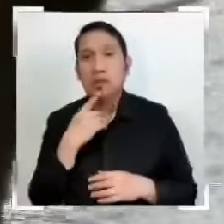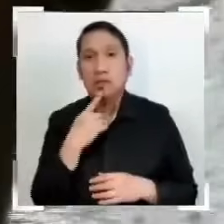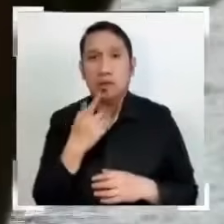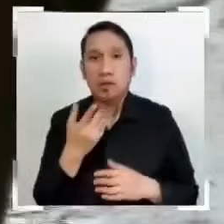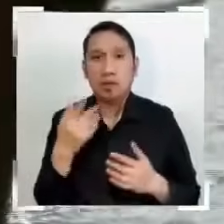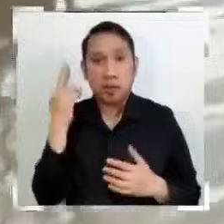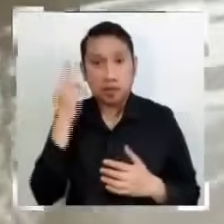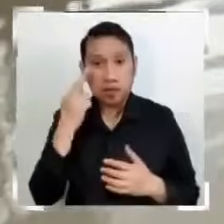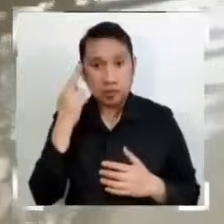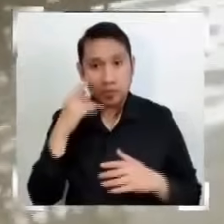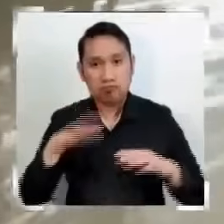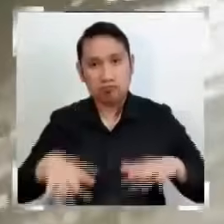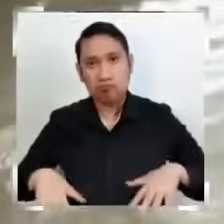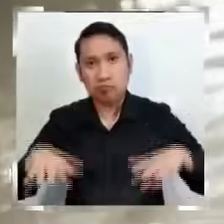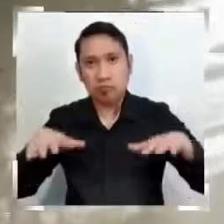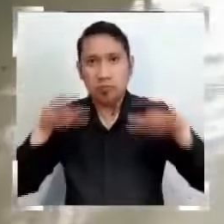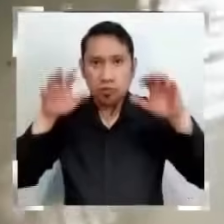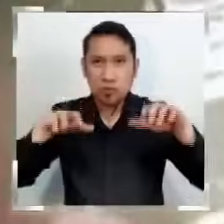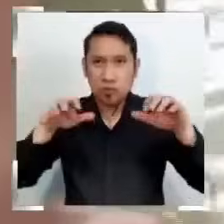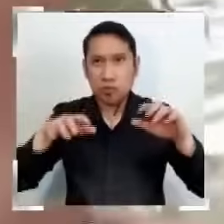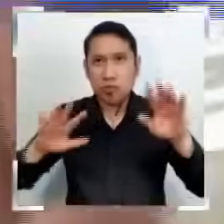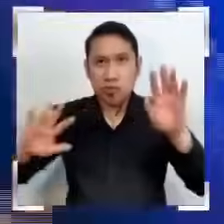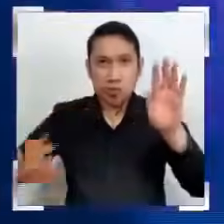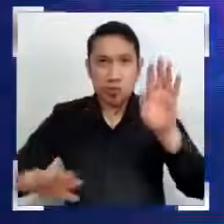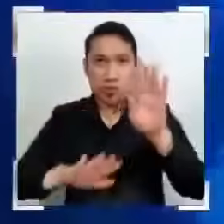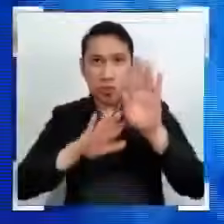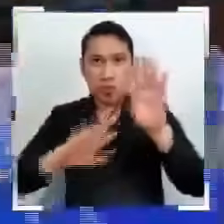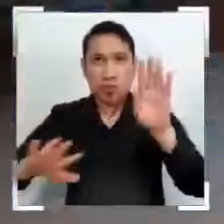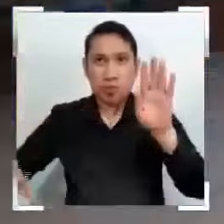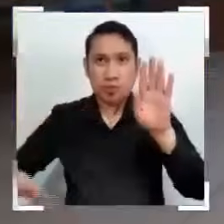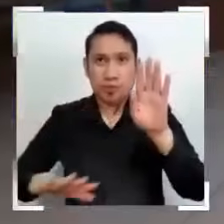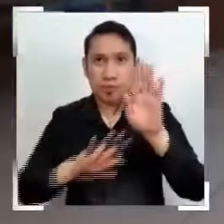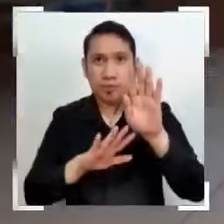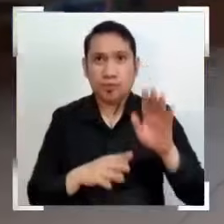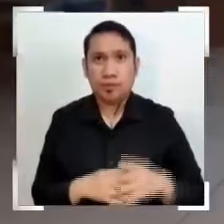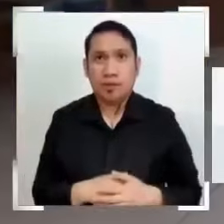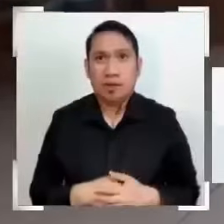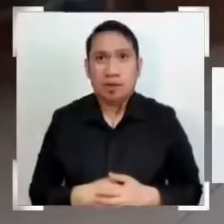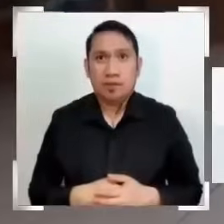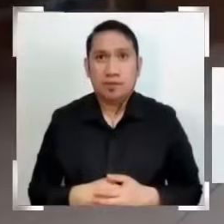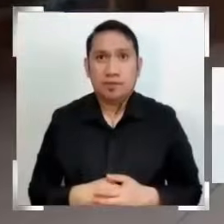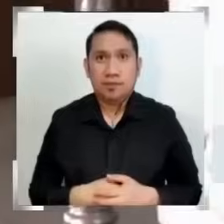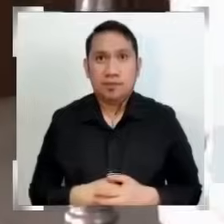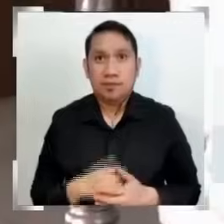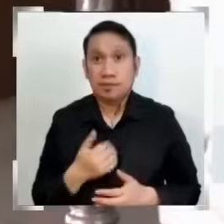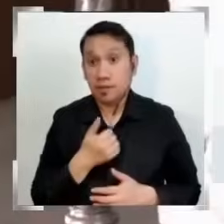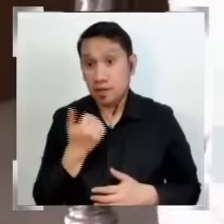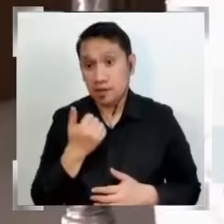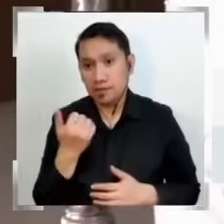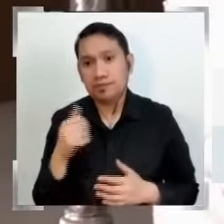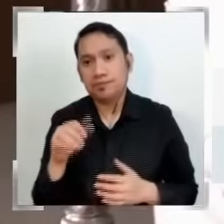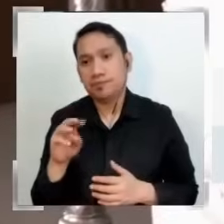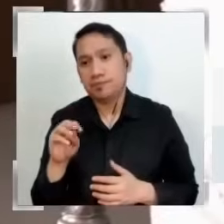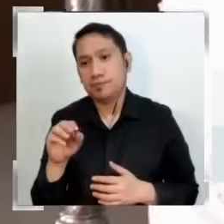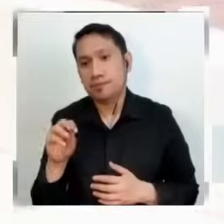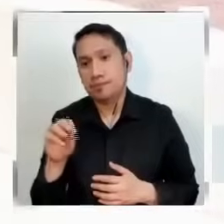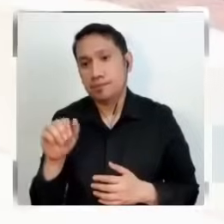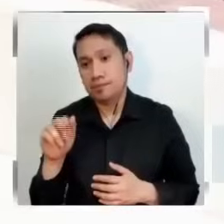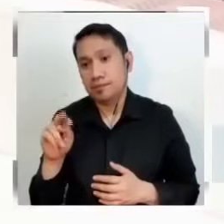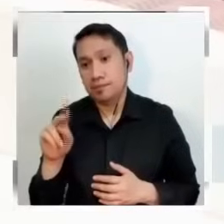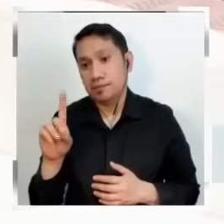ang nagpapaulan sa mga naturang lugar. Sa Mandaue City na inuulan din dahil sa